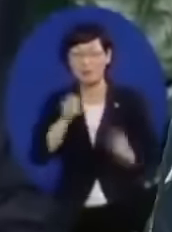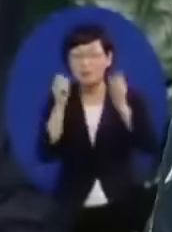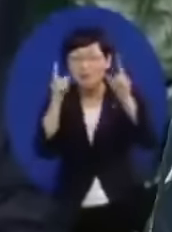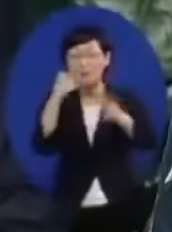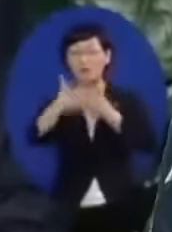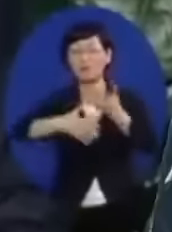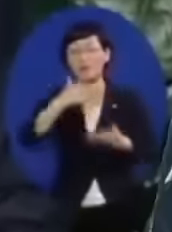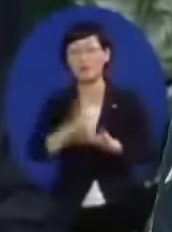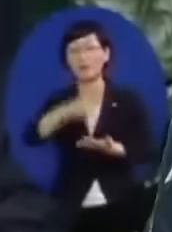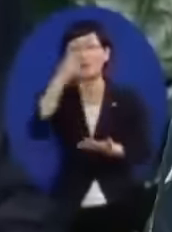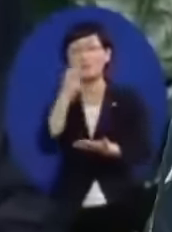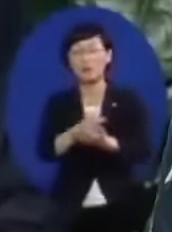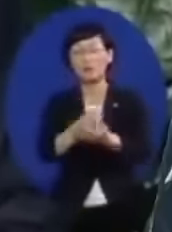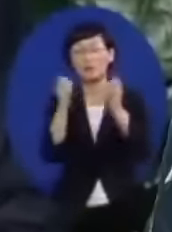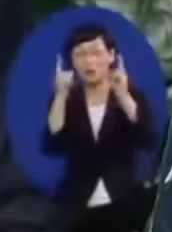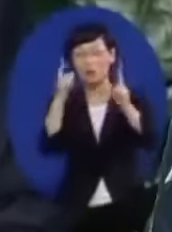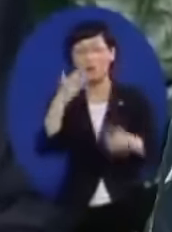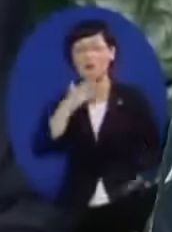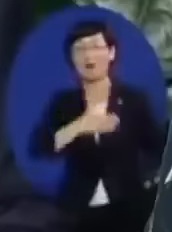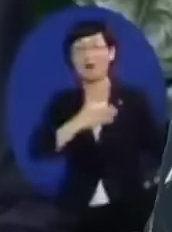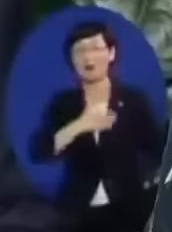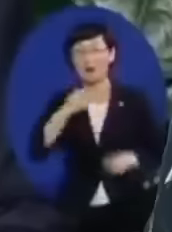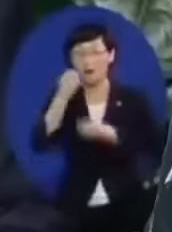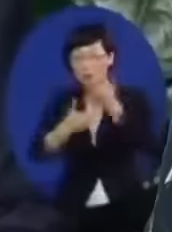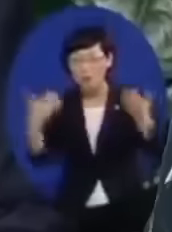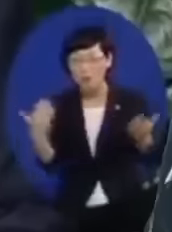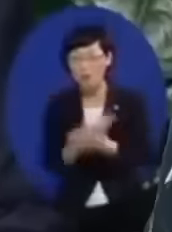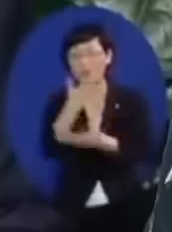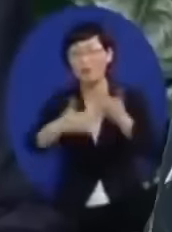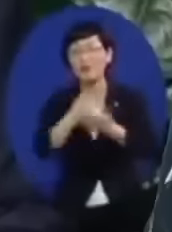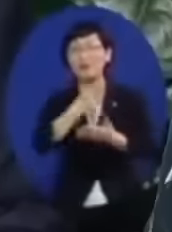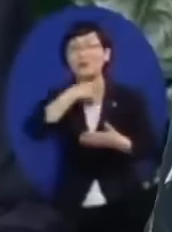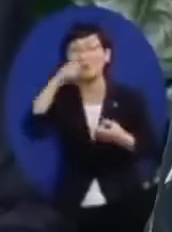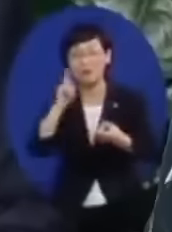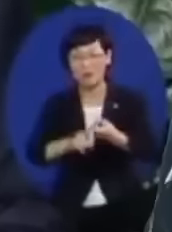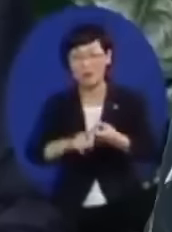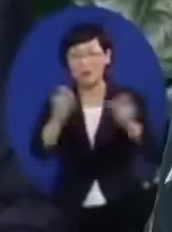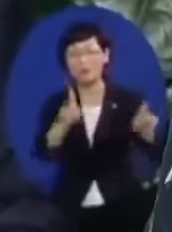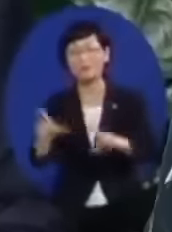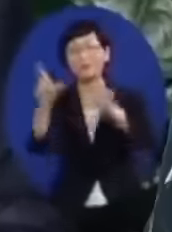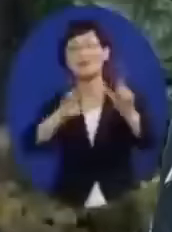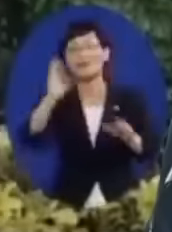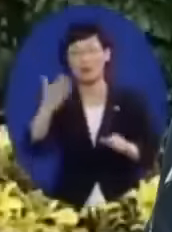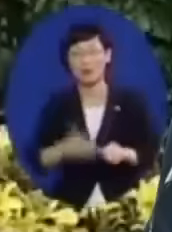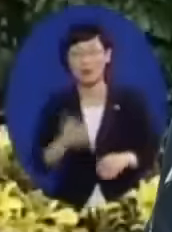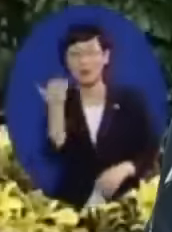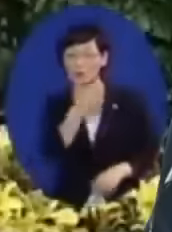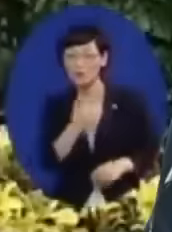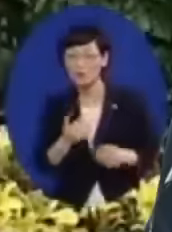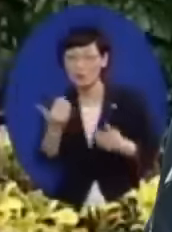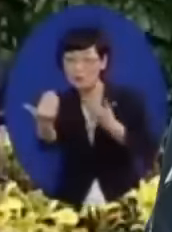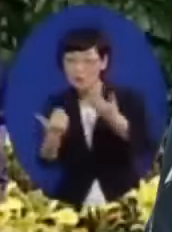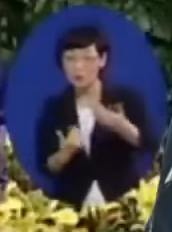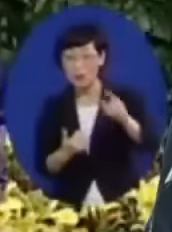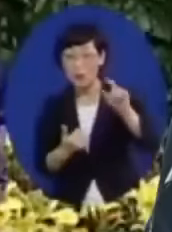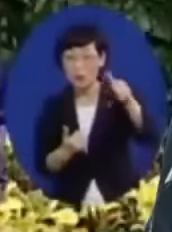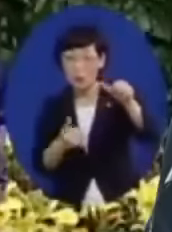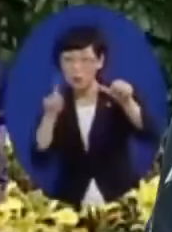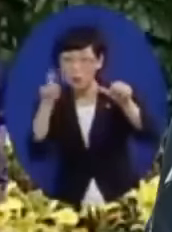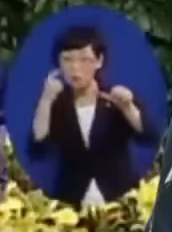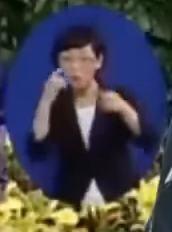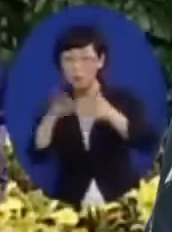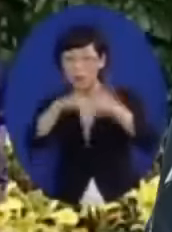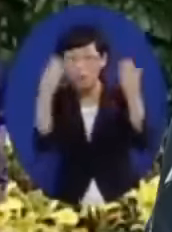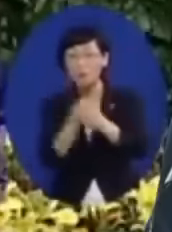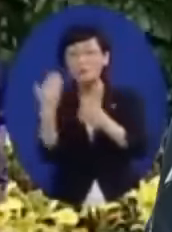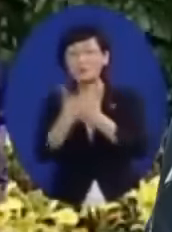하나님의 법을 깨달아 알고 회개하고 하나님 뜻대로 살게 된 것입니다. 베드로전서 5장 10절에 모든 은혜의 하나님 곧